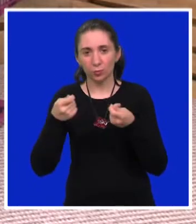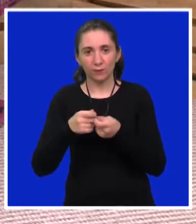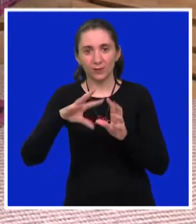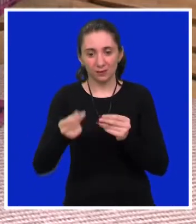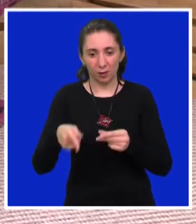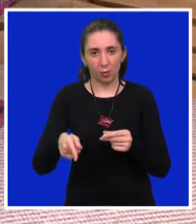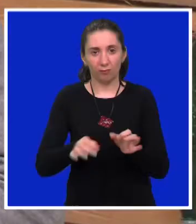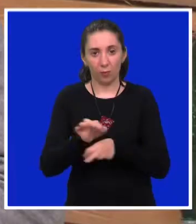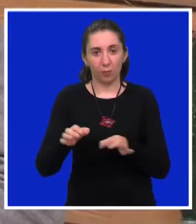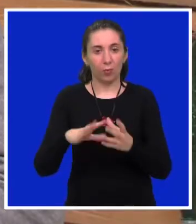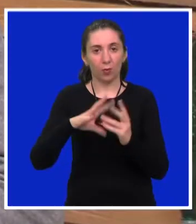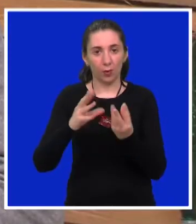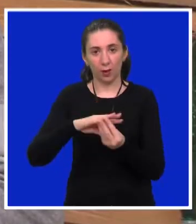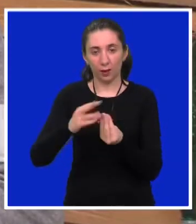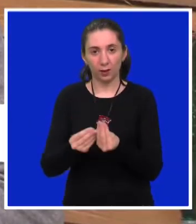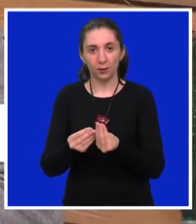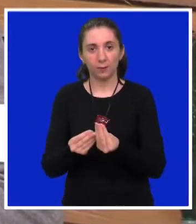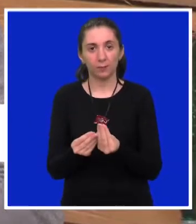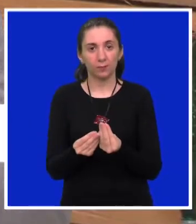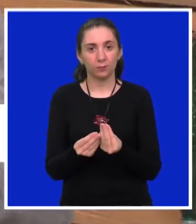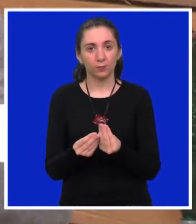segmentima projekta, znači kako